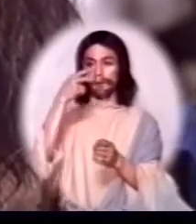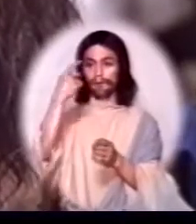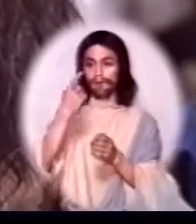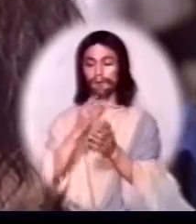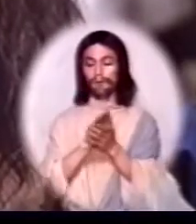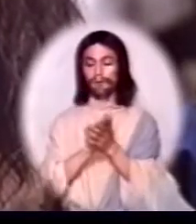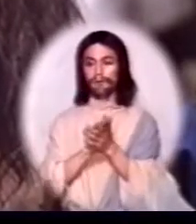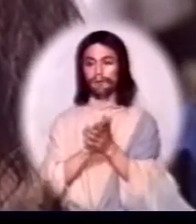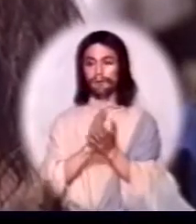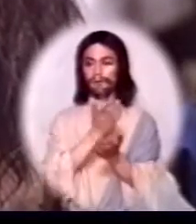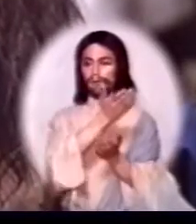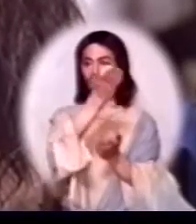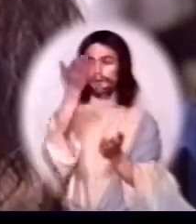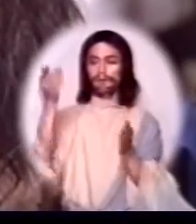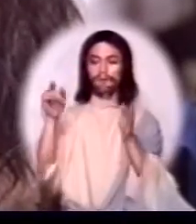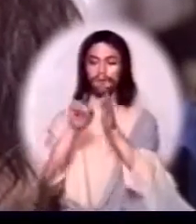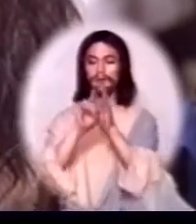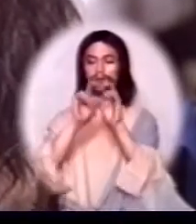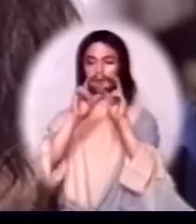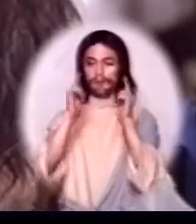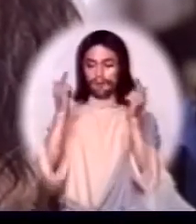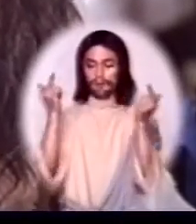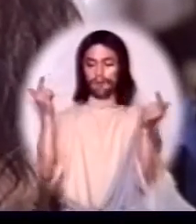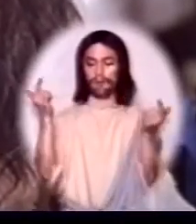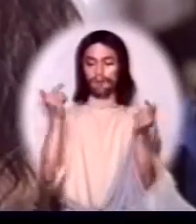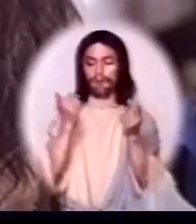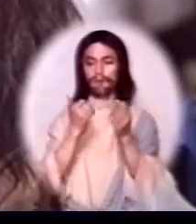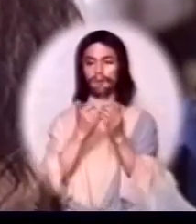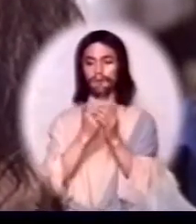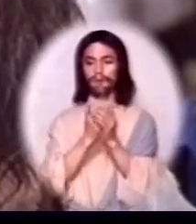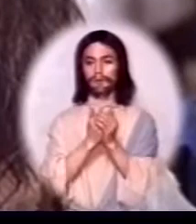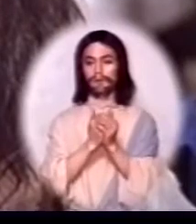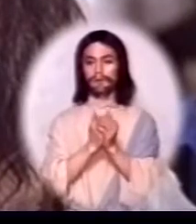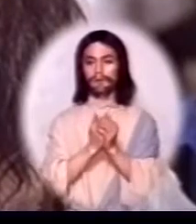내가 말할지라도 너희가 믿지 않을 것이요.